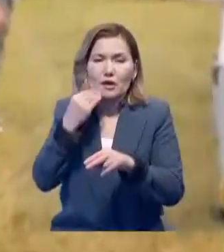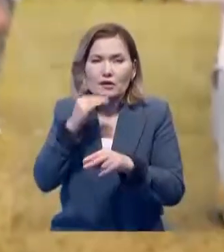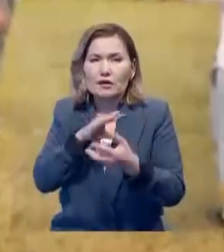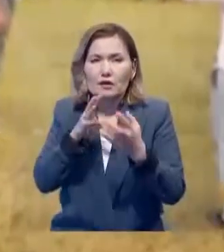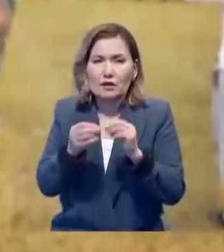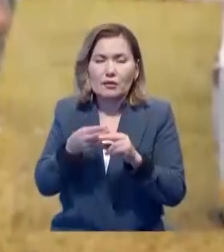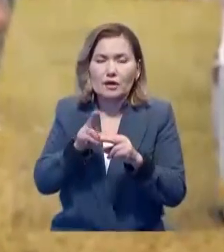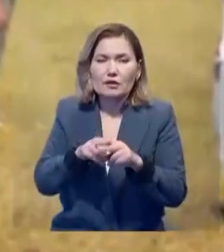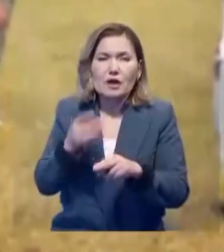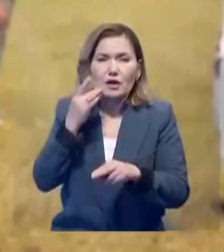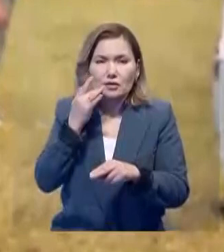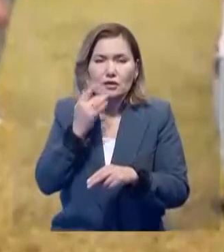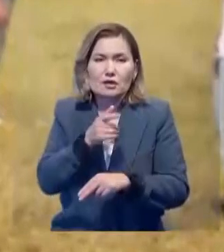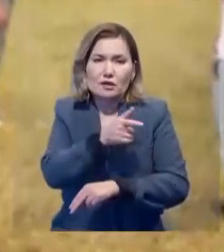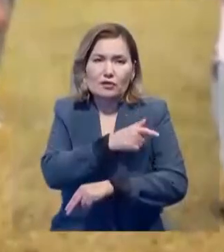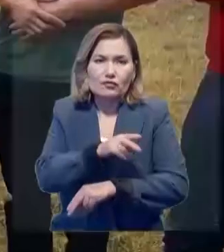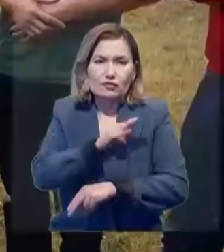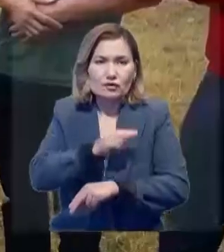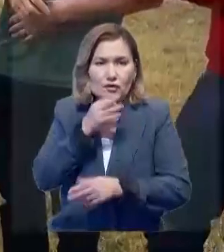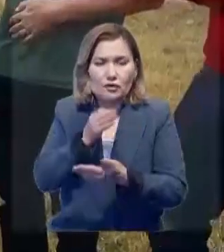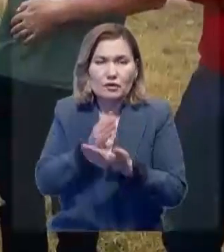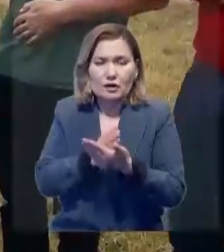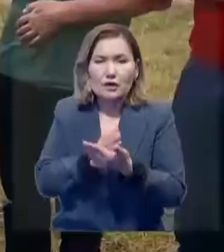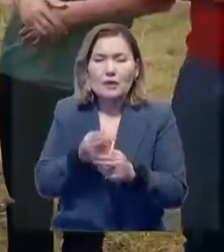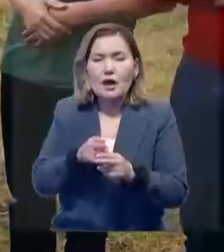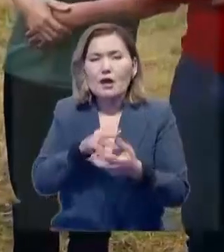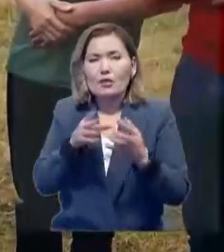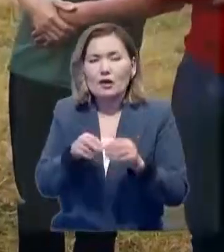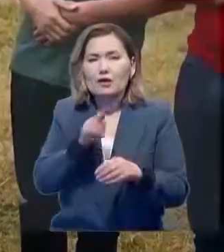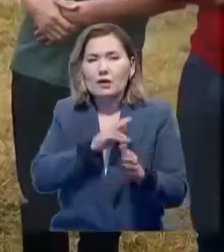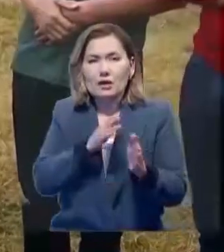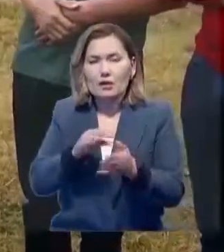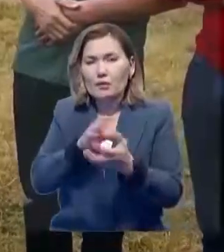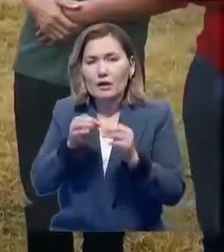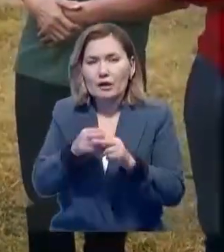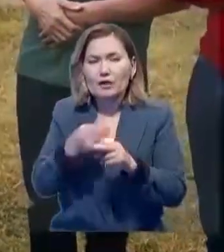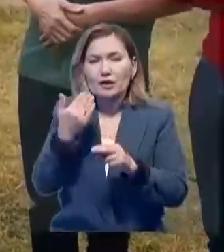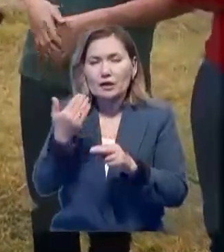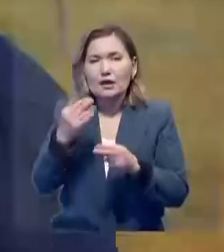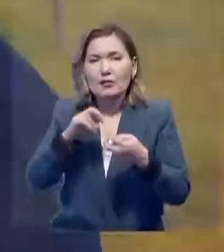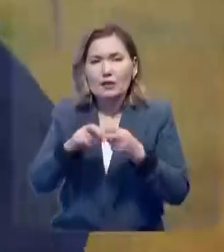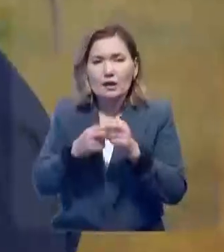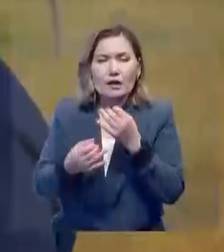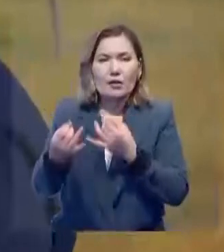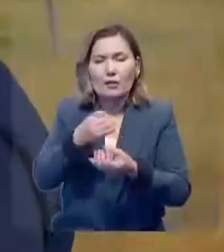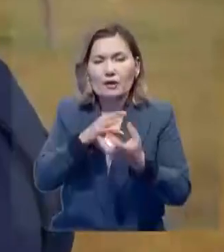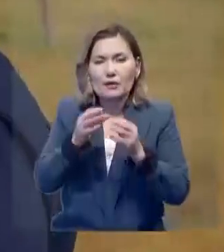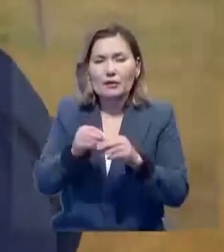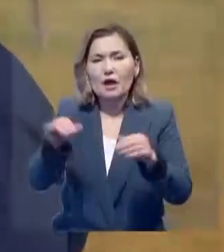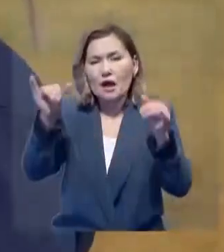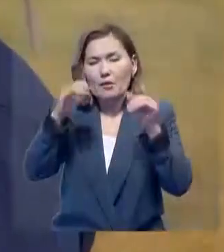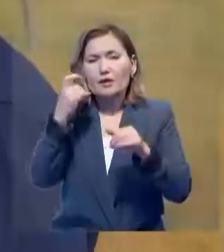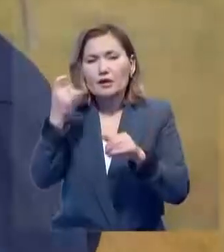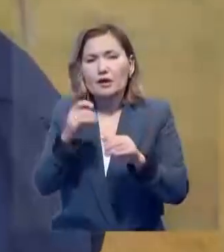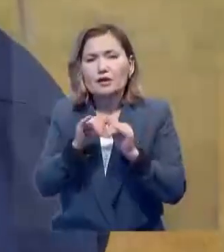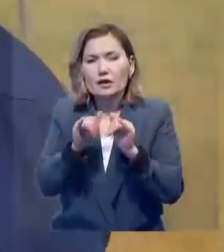халықаралық нарықтардағы сұранысты бақылауға жауап береді. Делегация саланы дамытудың басқа да мәселелерін пысықтады. Оның ішінде мал шаруашылығын